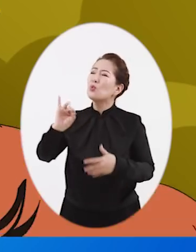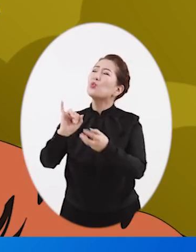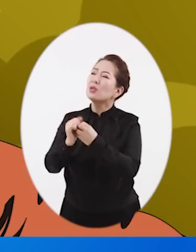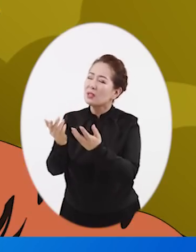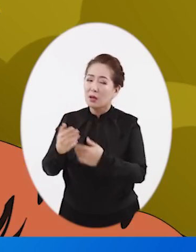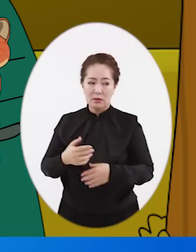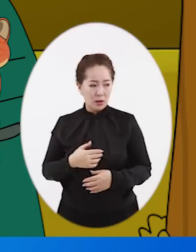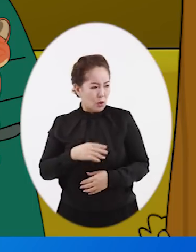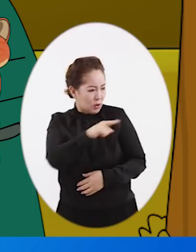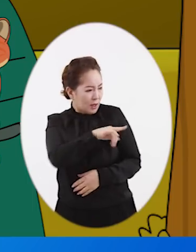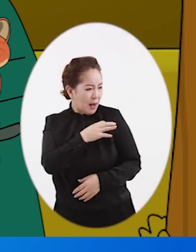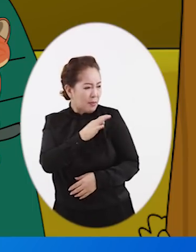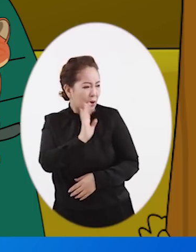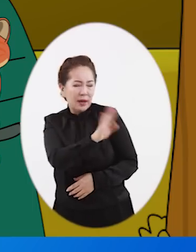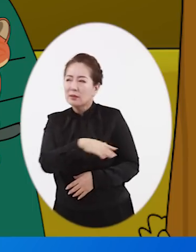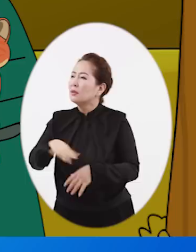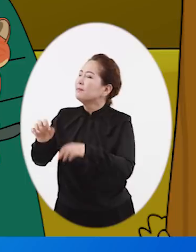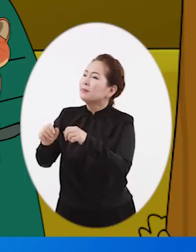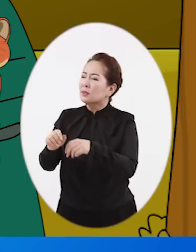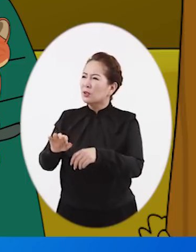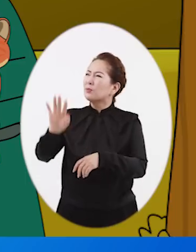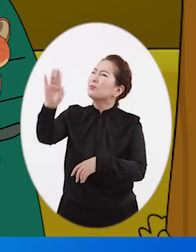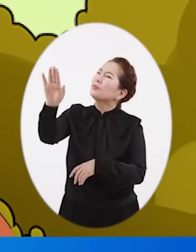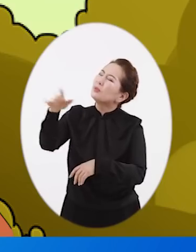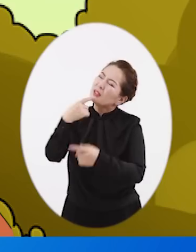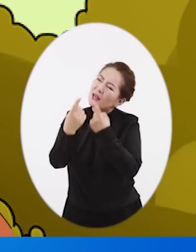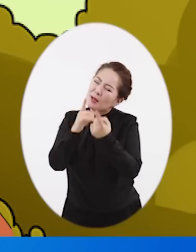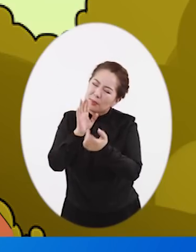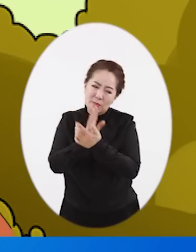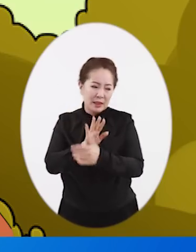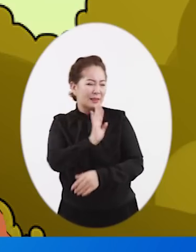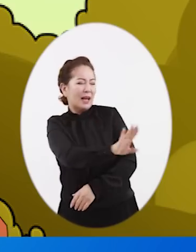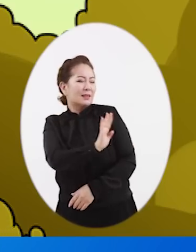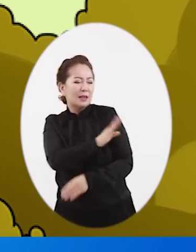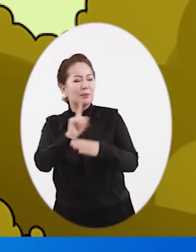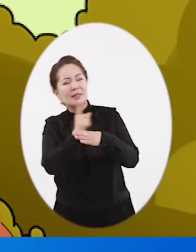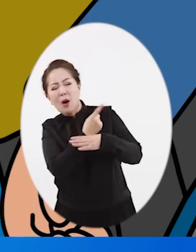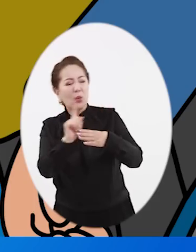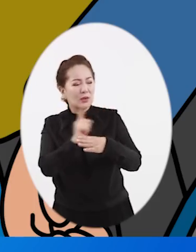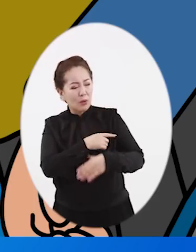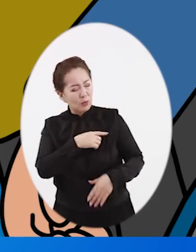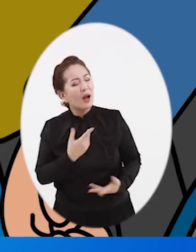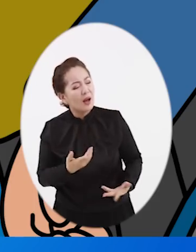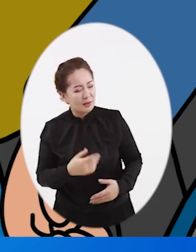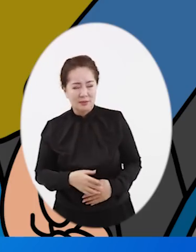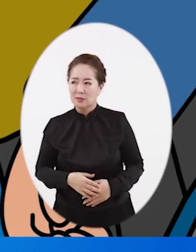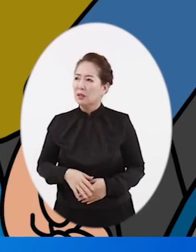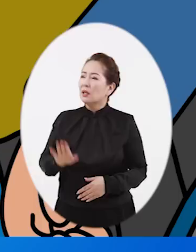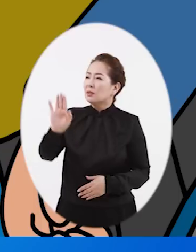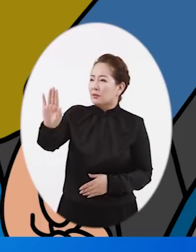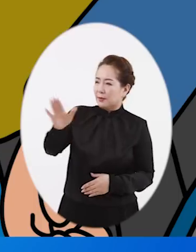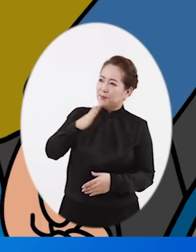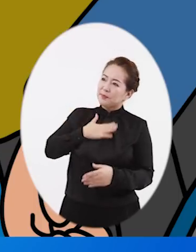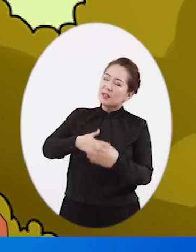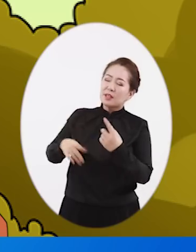Юу гинэ чамд хамаагүй. Хаа бид нар тантай ярилцахаар ирлээ. Та нар цаашаа байцгаа. Завгүй нь харахгүй нү? За хідүүлээ жаахан